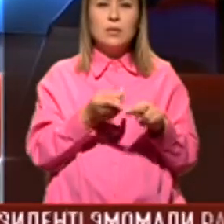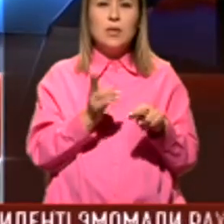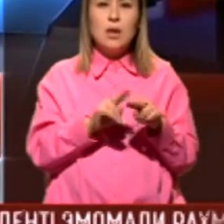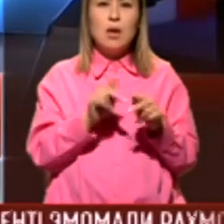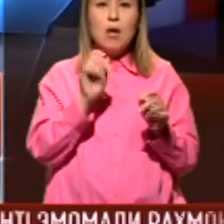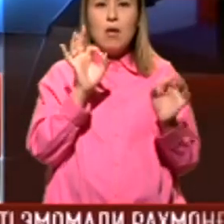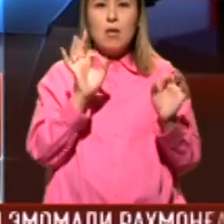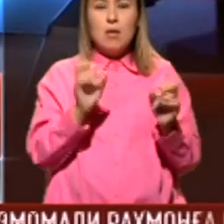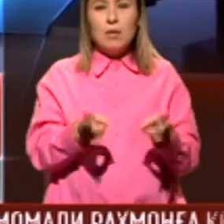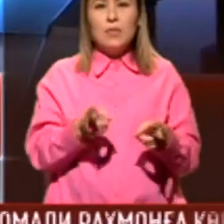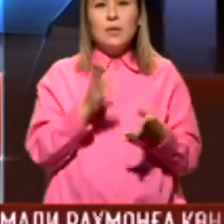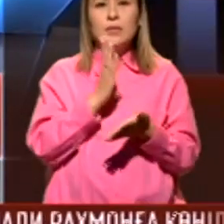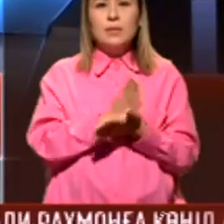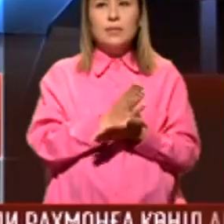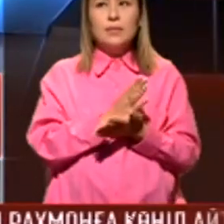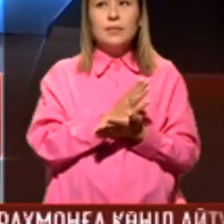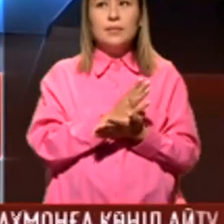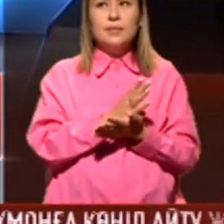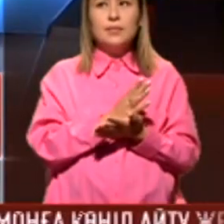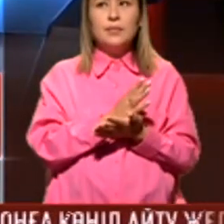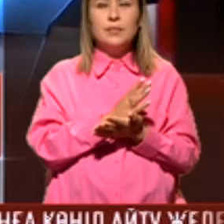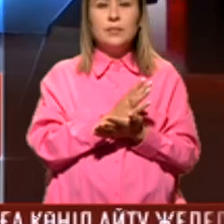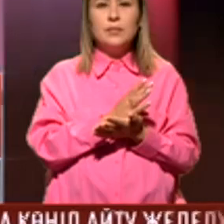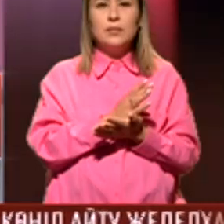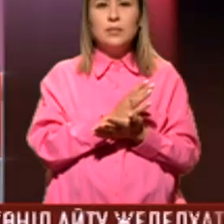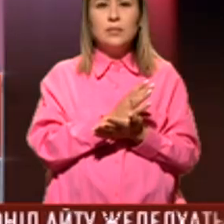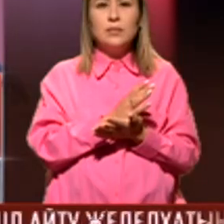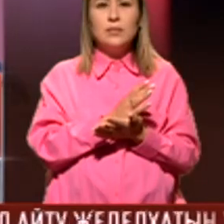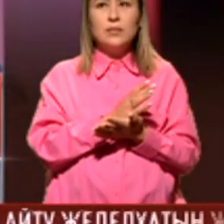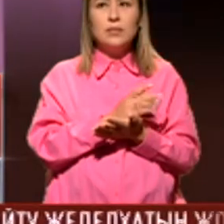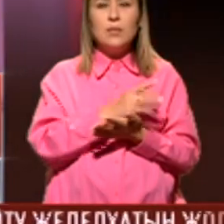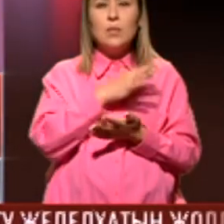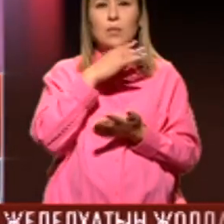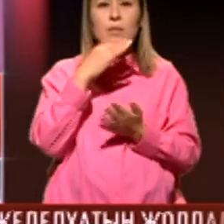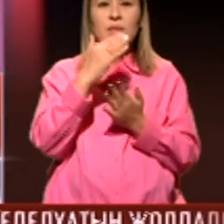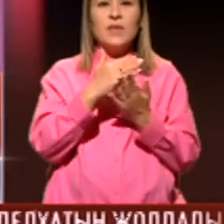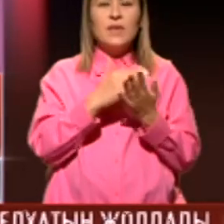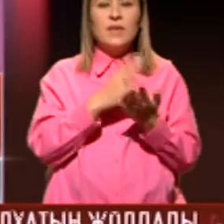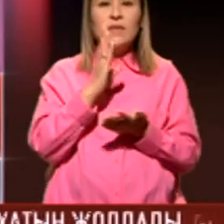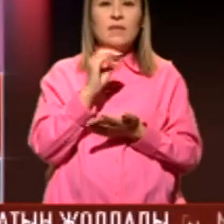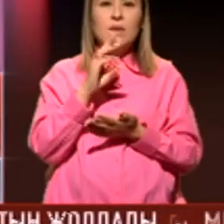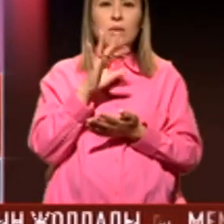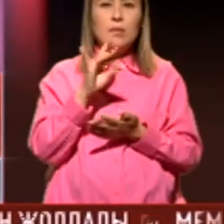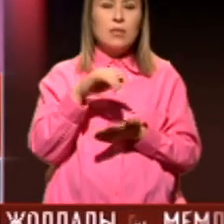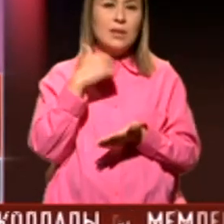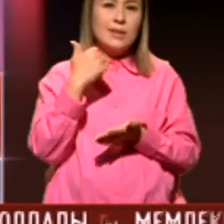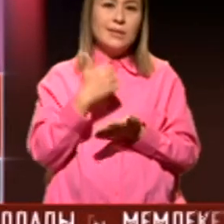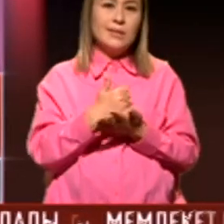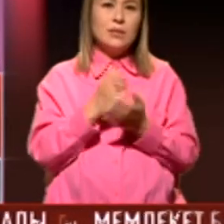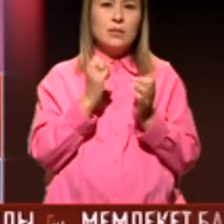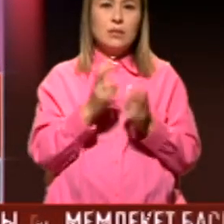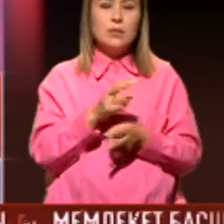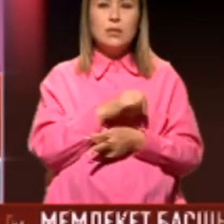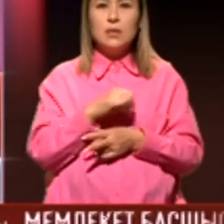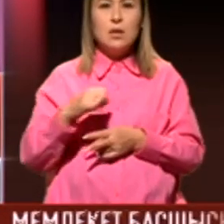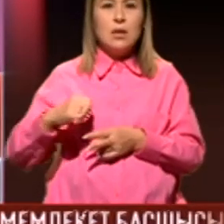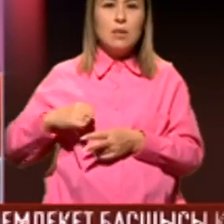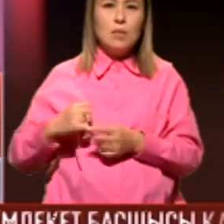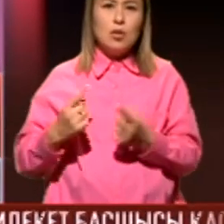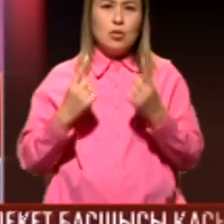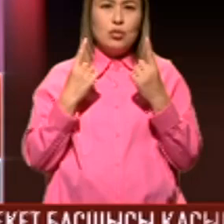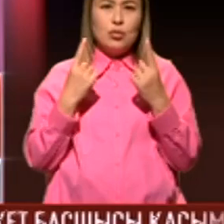қауіп туралы. Қауіп соның өзі жаңағы осы көп векторлы деген сөзден шығады. Бізге басты төніп тұрған дүние ең